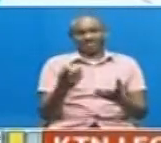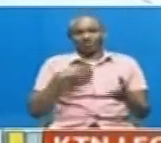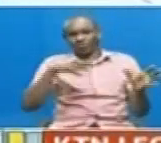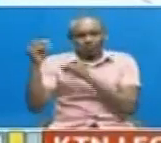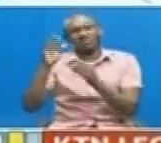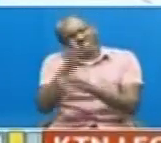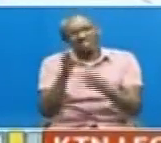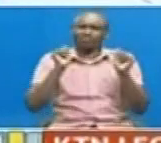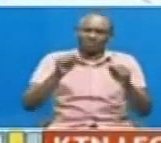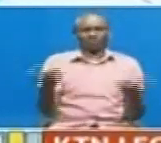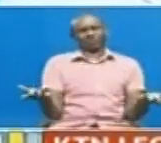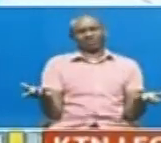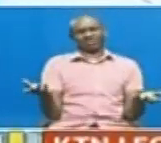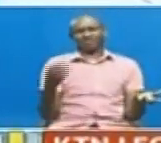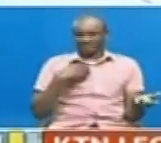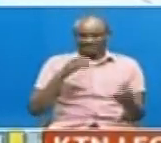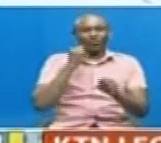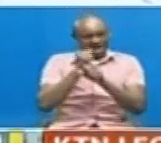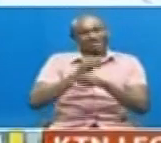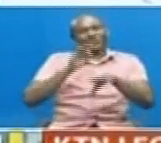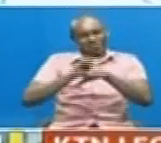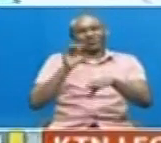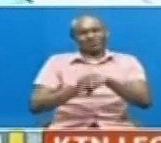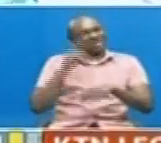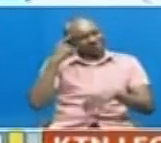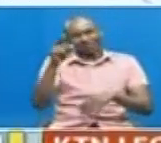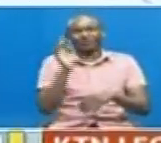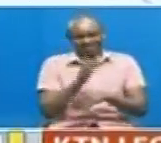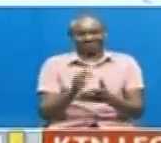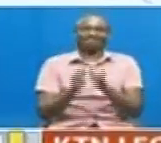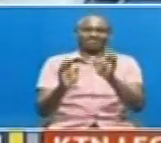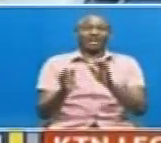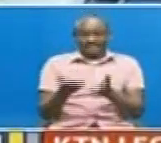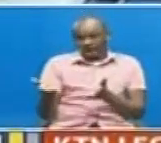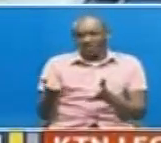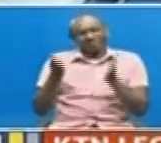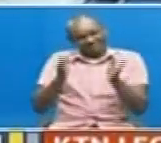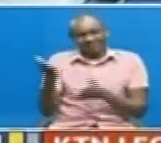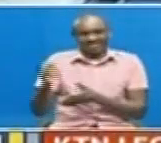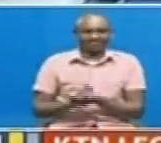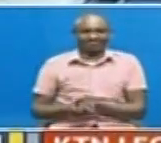bila mistari. Mambo gani haya? Lakini kazi nzuri Lofty. Studio ni Saint P mwenyewe.